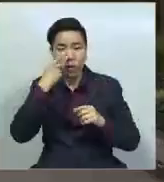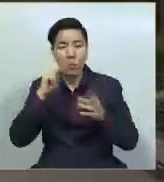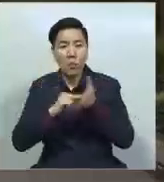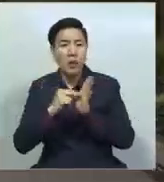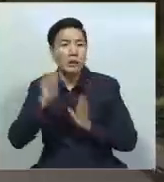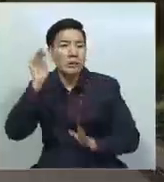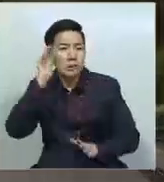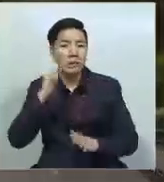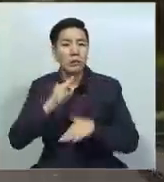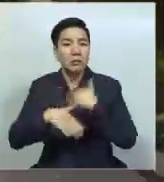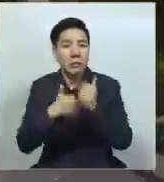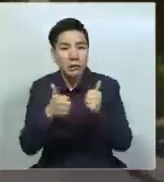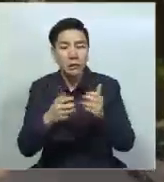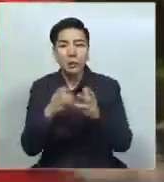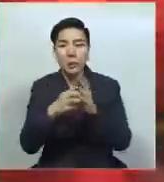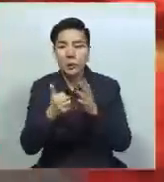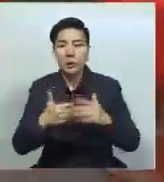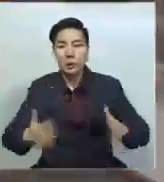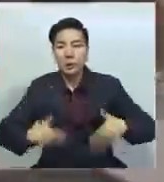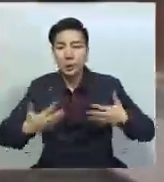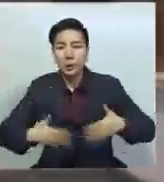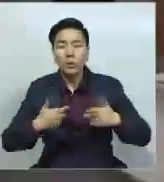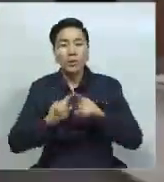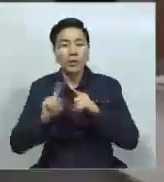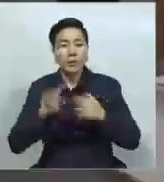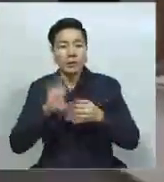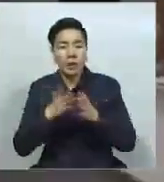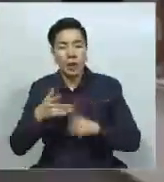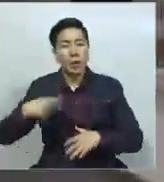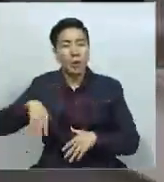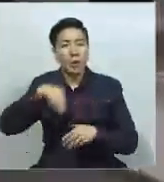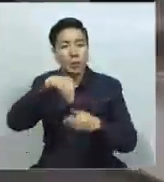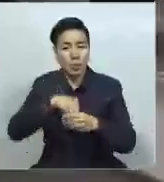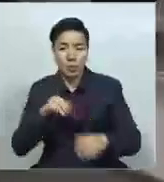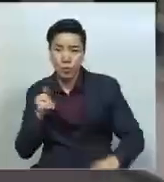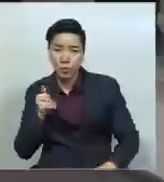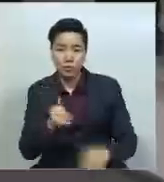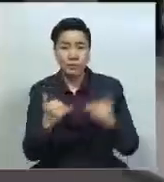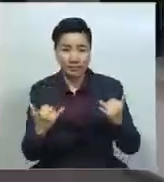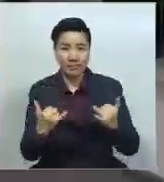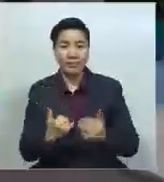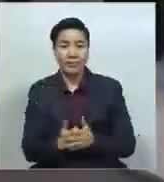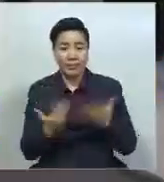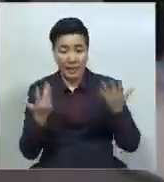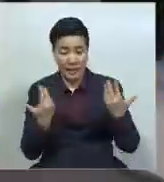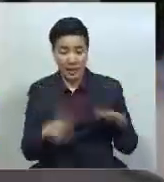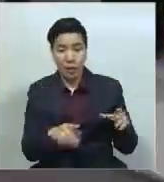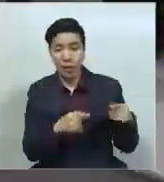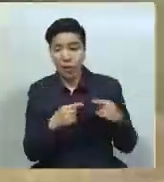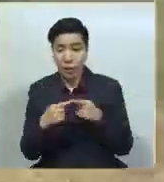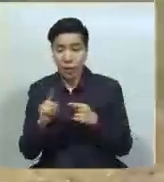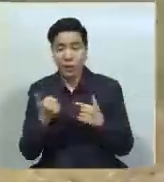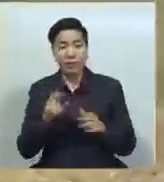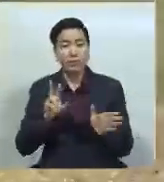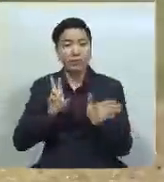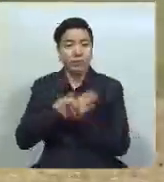ว่าจะนำความเจริญนำโชคลาภมาสู่สถานที่ที่สัตว์ในตำนานเหล่านี้มาเยือนหลังจากนี้นะคะ